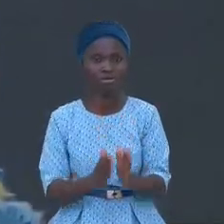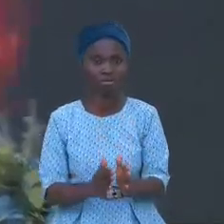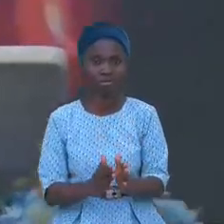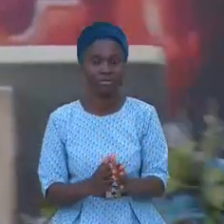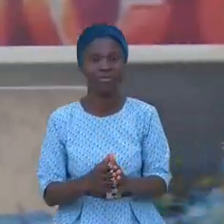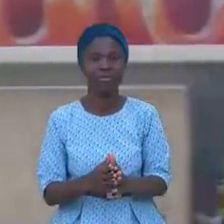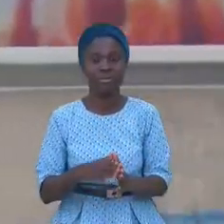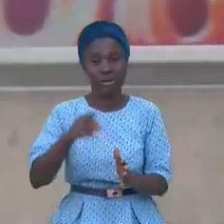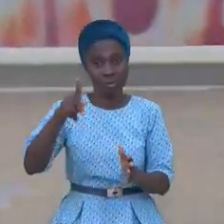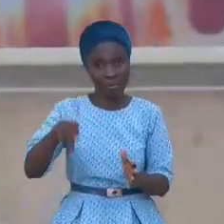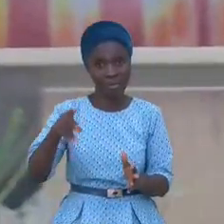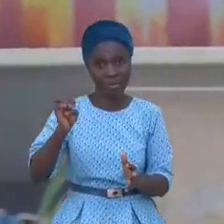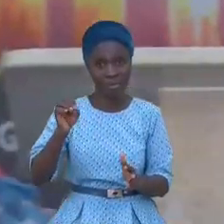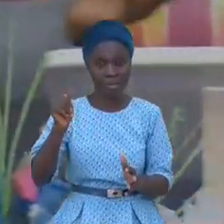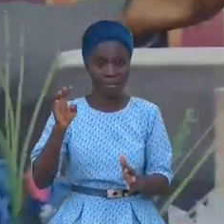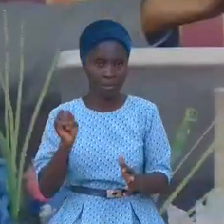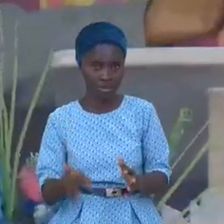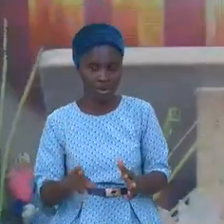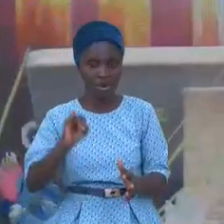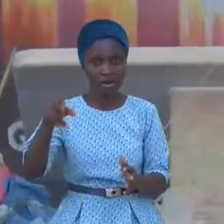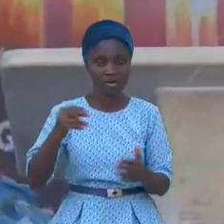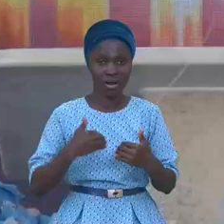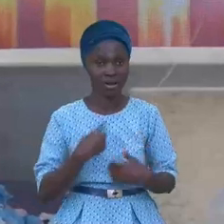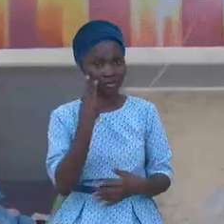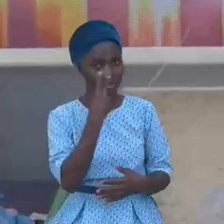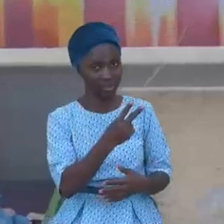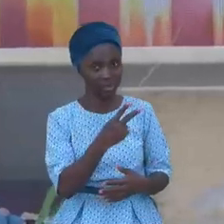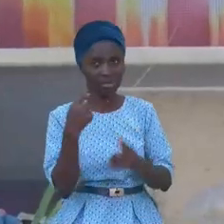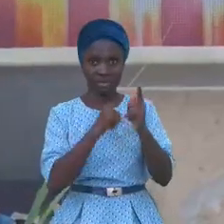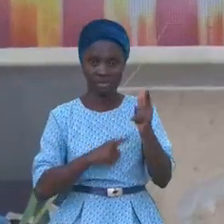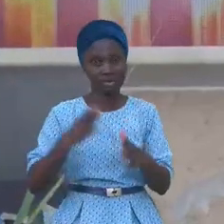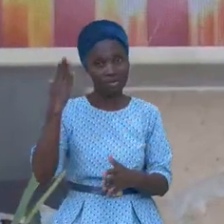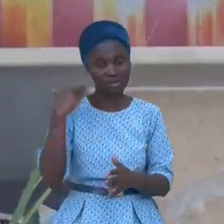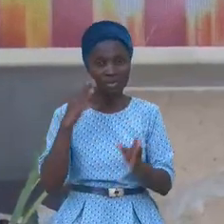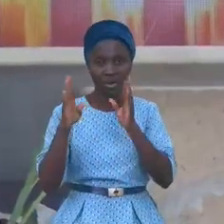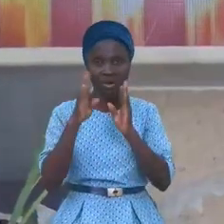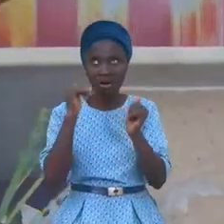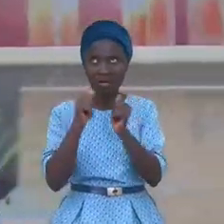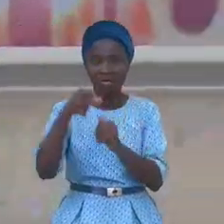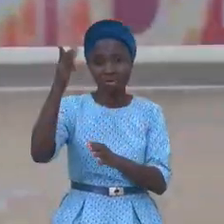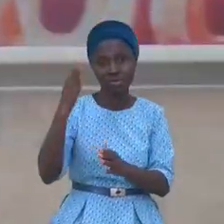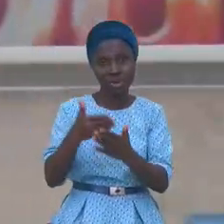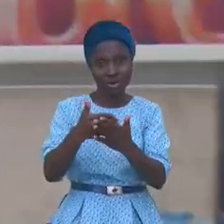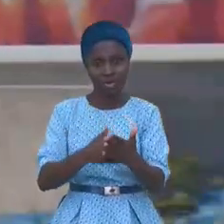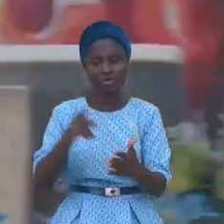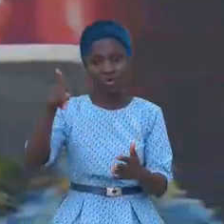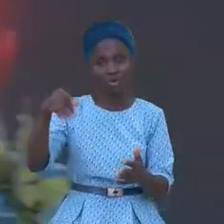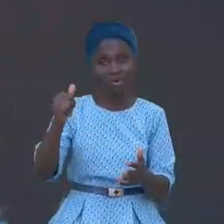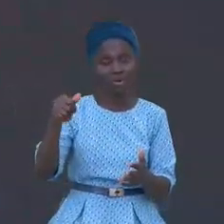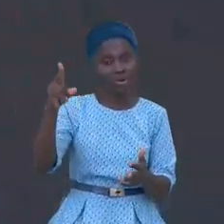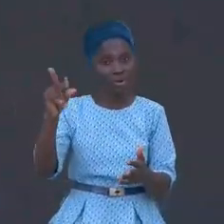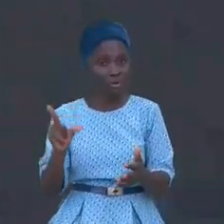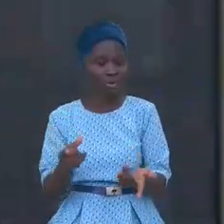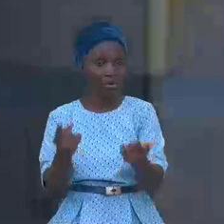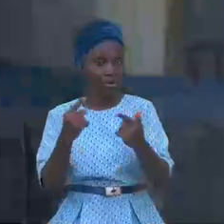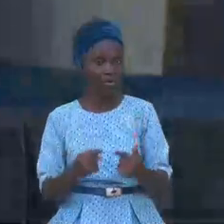Seigneur, Jean-Jacques ils avaient interagi avec le Seigneur, avant même qu'ils ne viennent et rencontrent Christ. Il